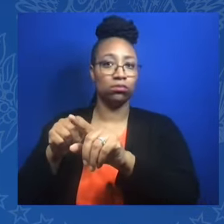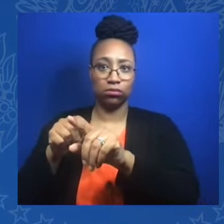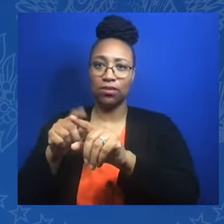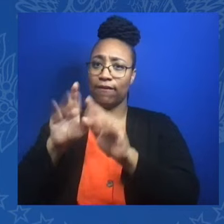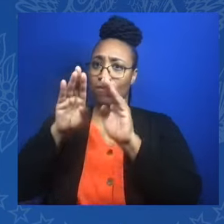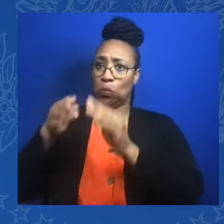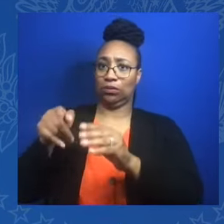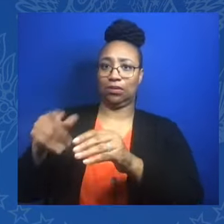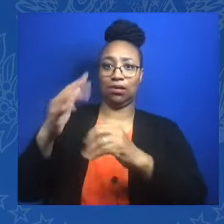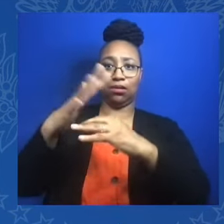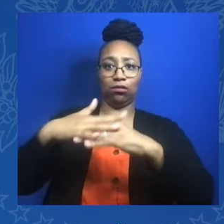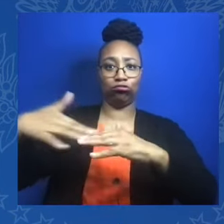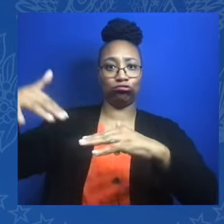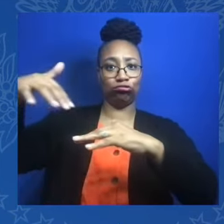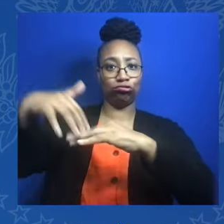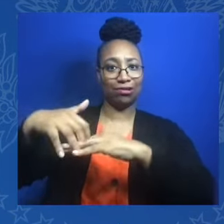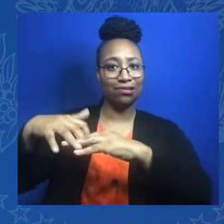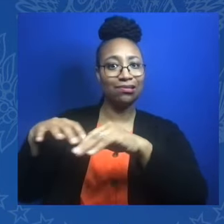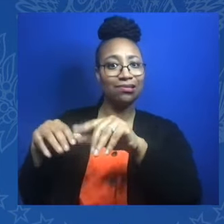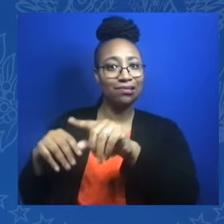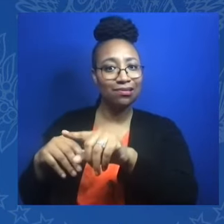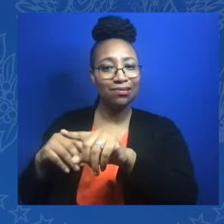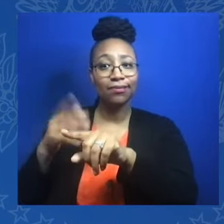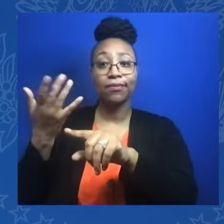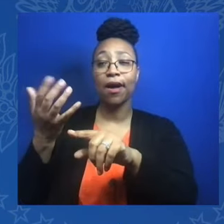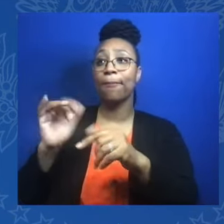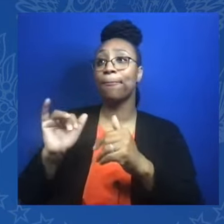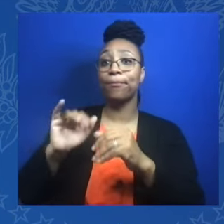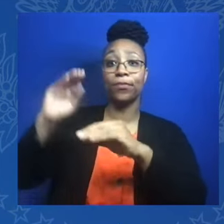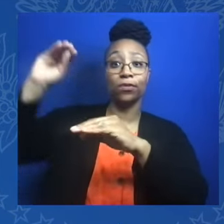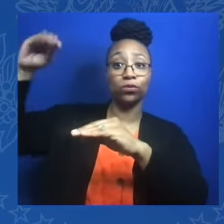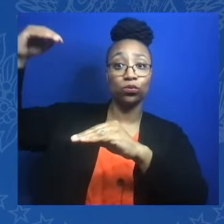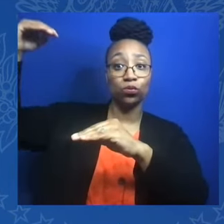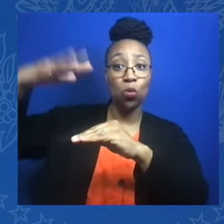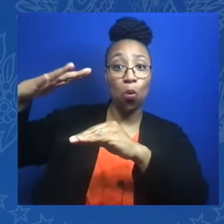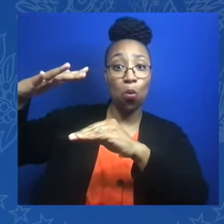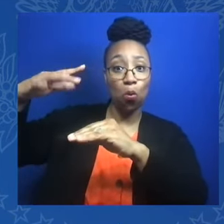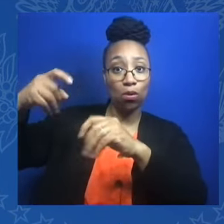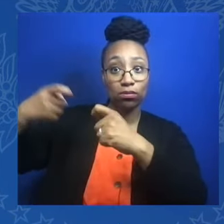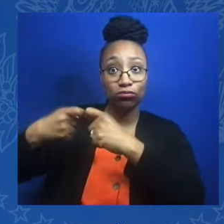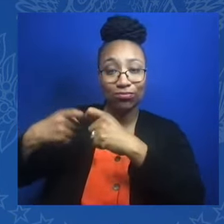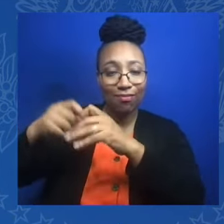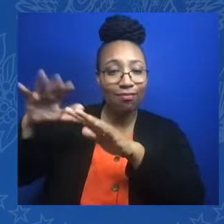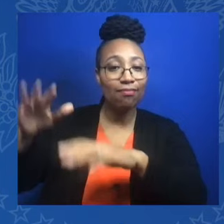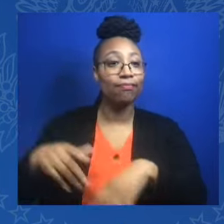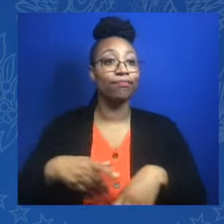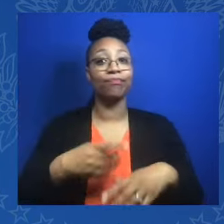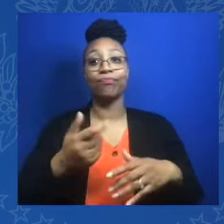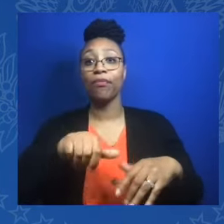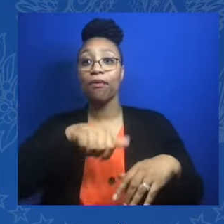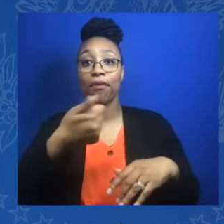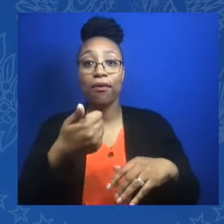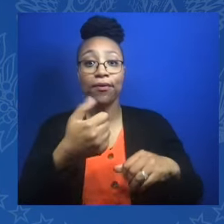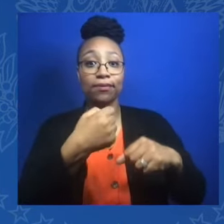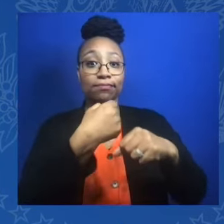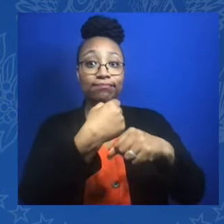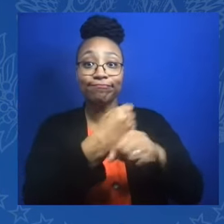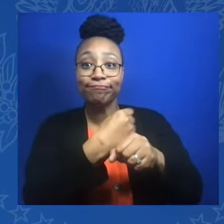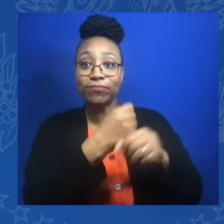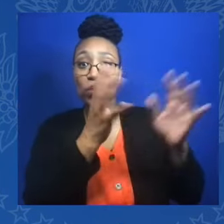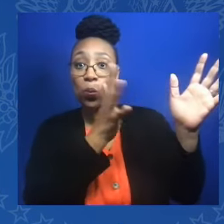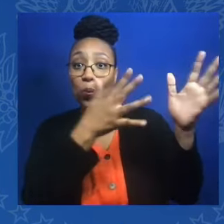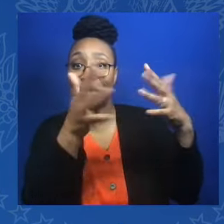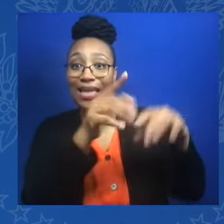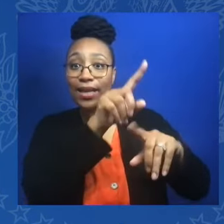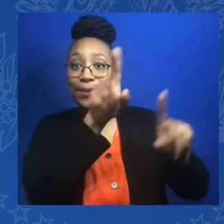nos exportations d'électricité propre sont destinées aux États-Unis. À travers le monde, on